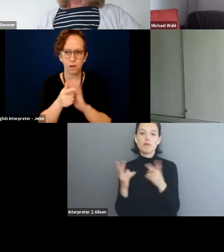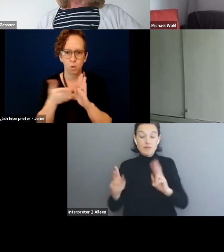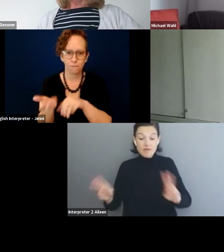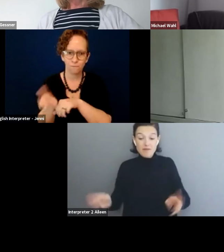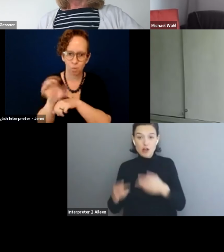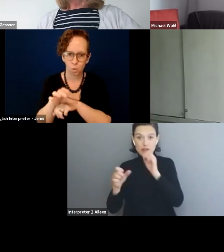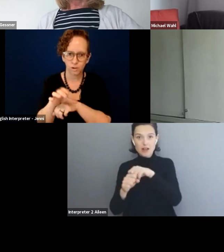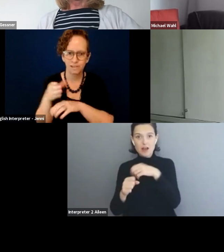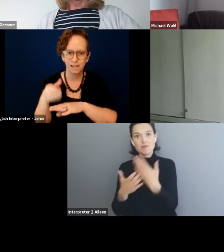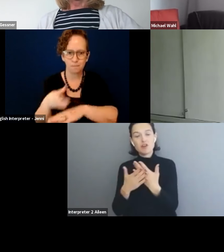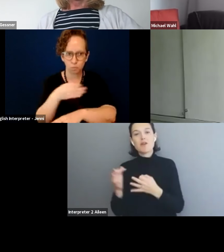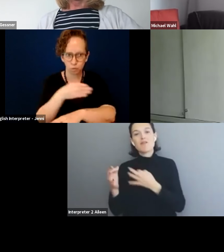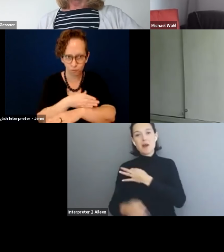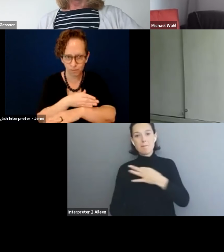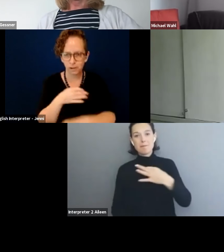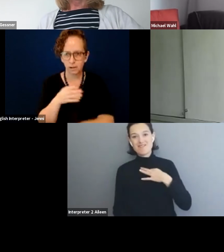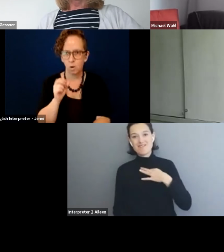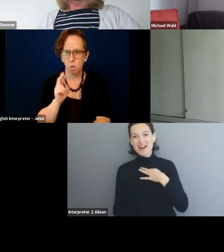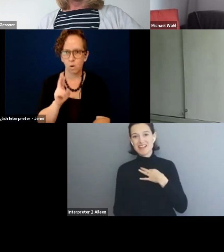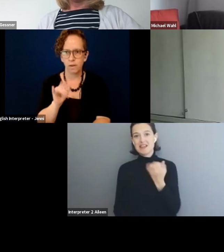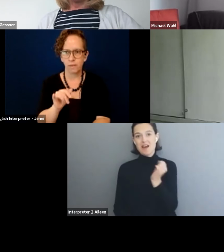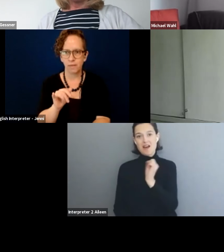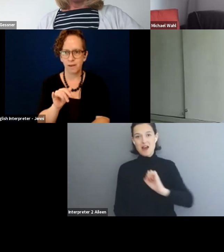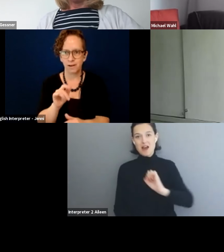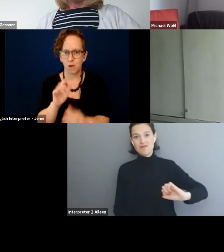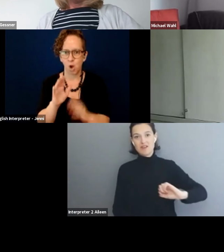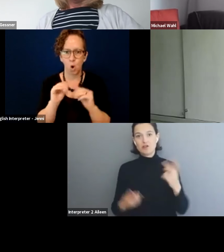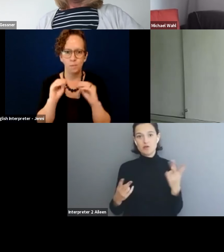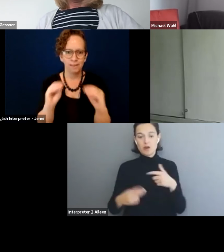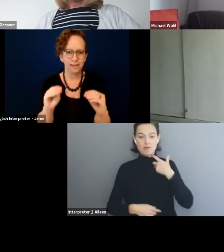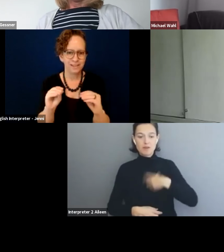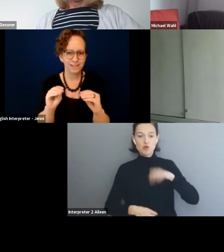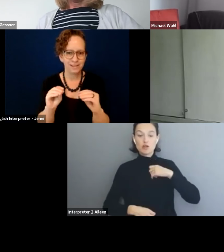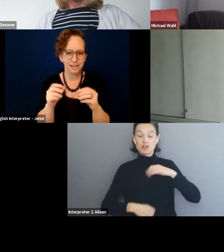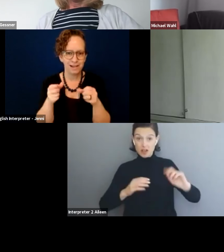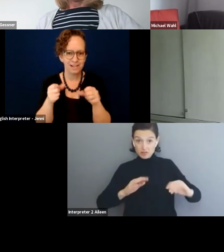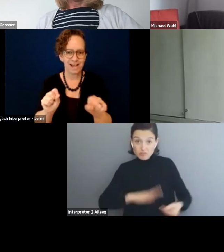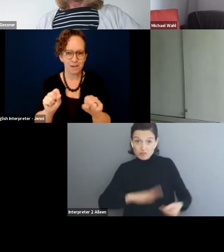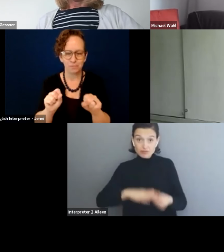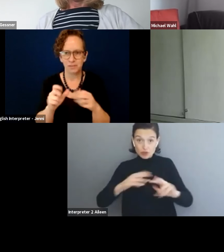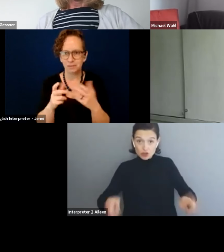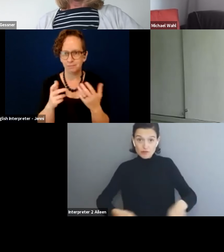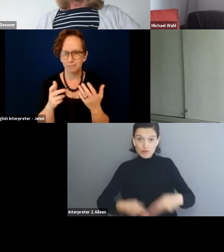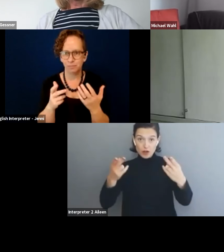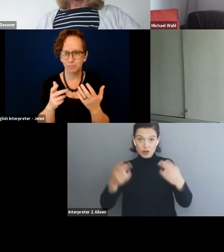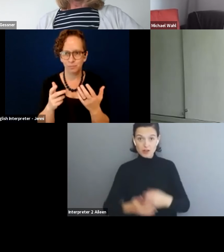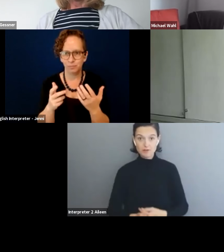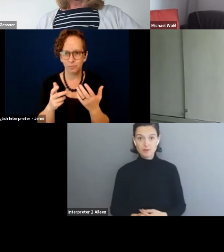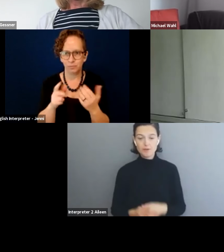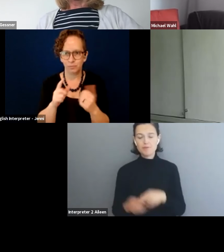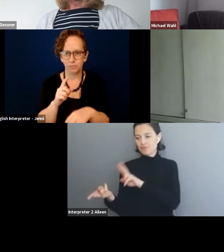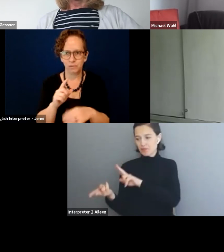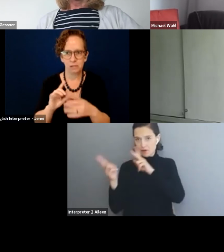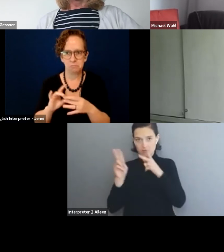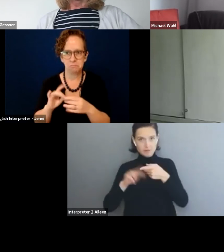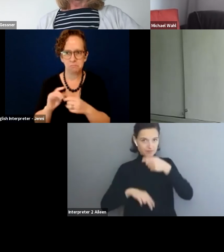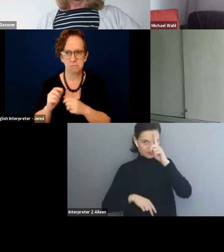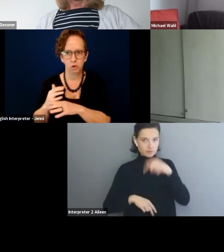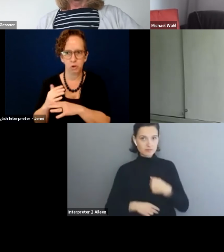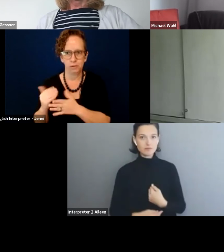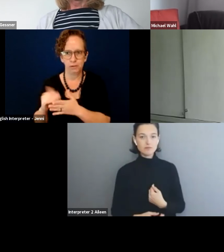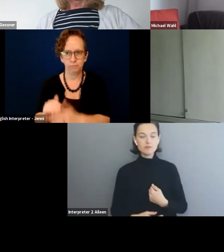an improvement, or is this a hopeless attempt? Also welche gesetzlichen Möglichkeiten